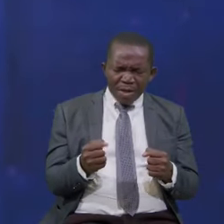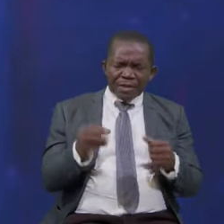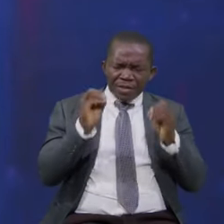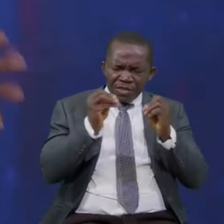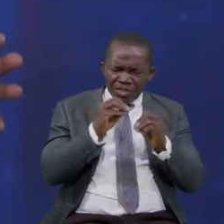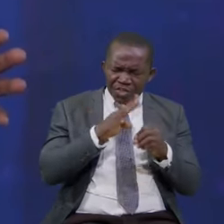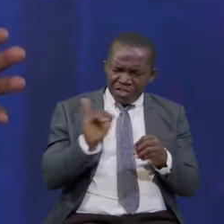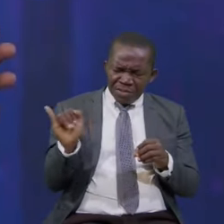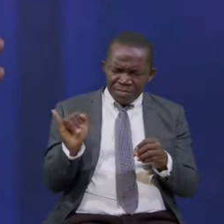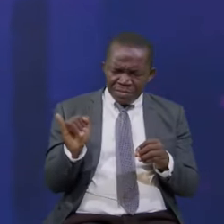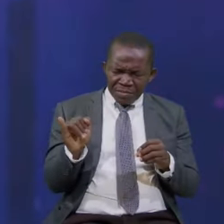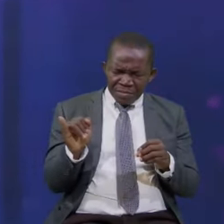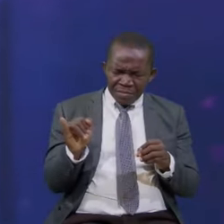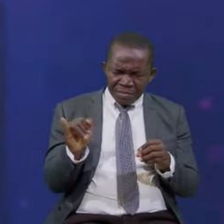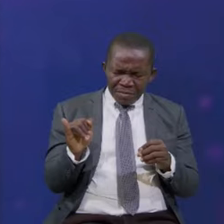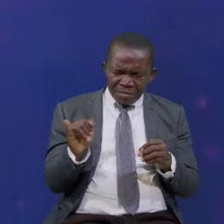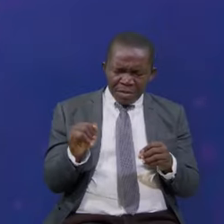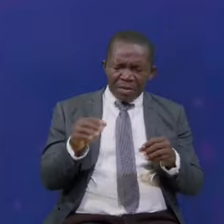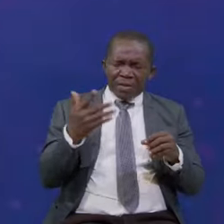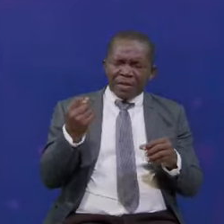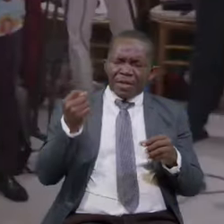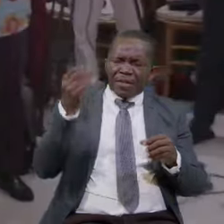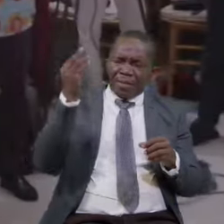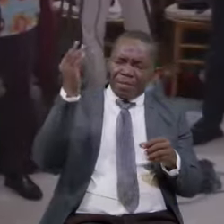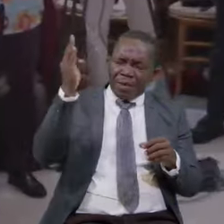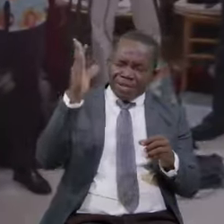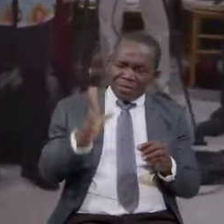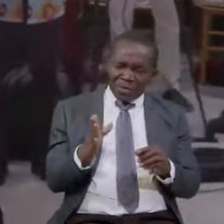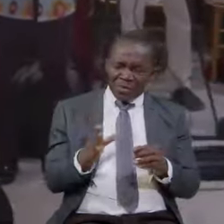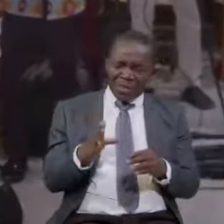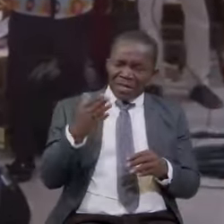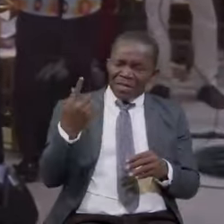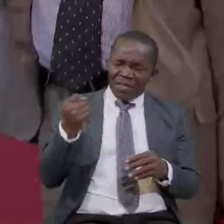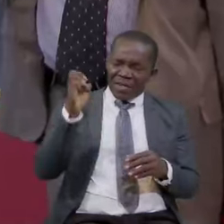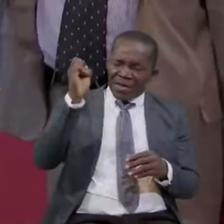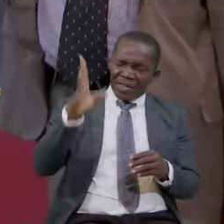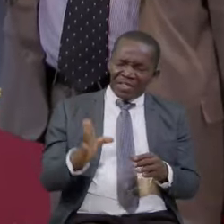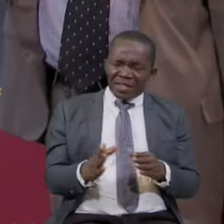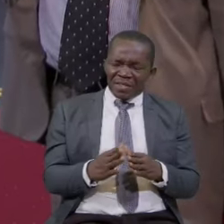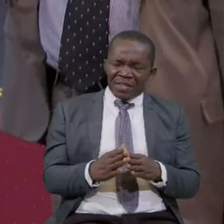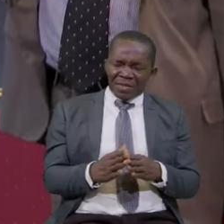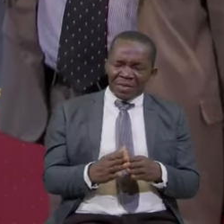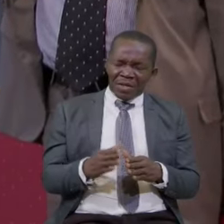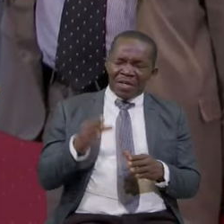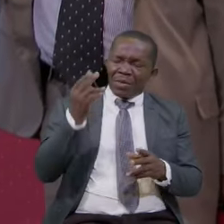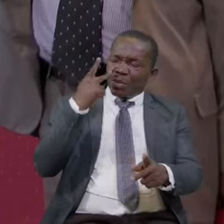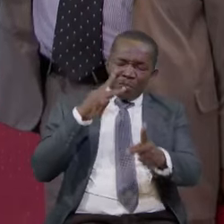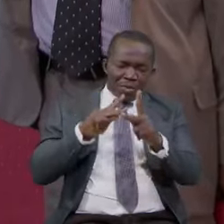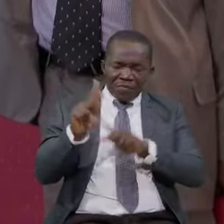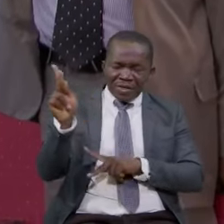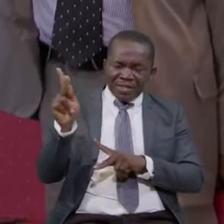l'enseignant le pasteur l'évangéliste la le Prophète